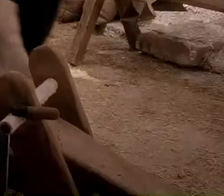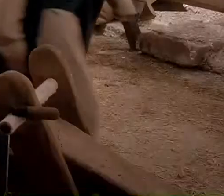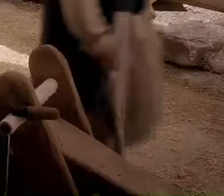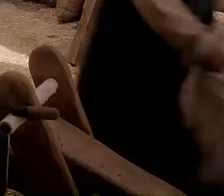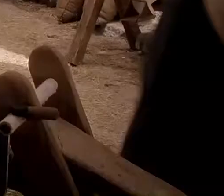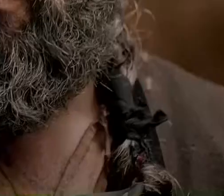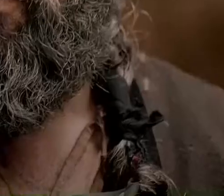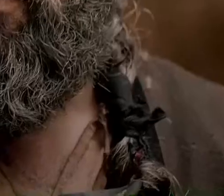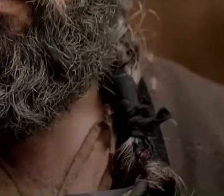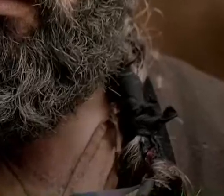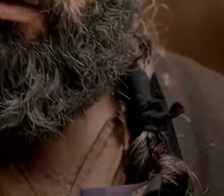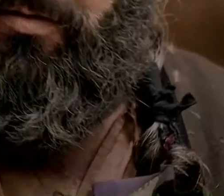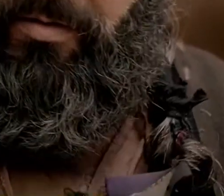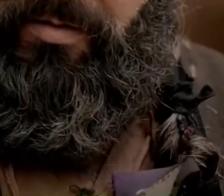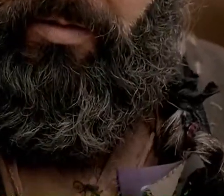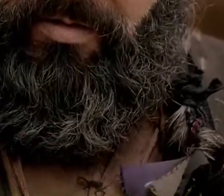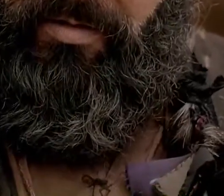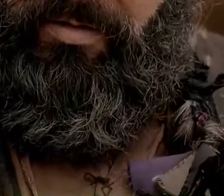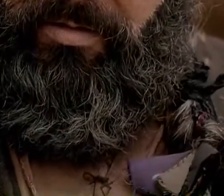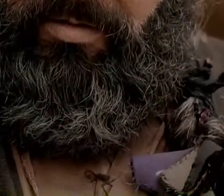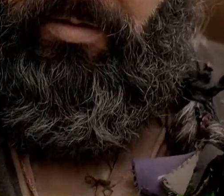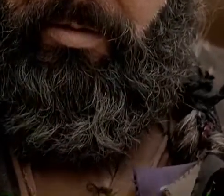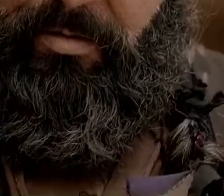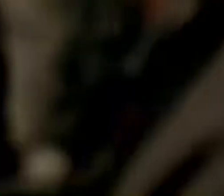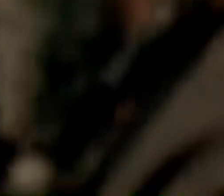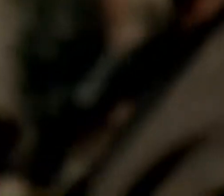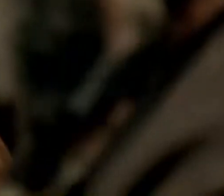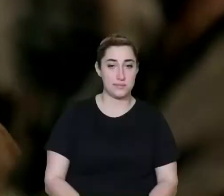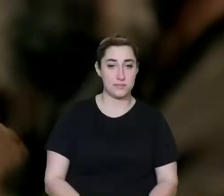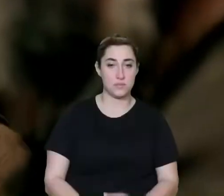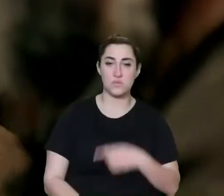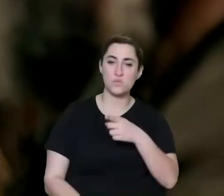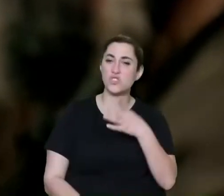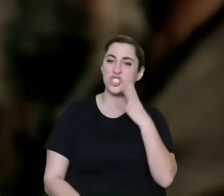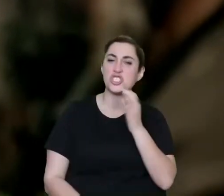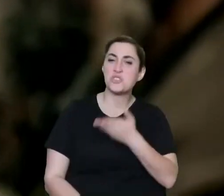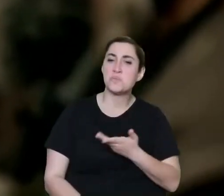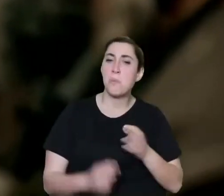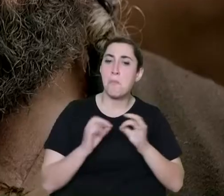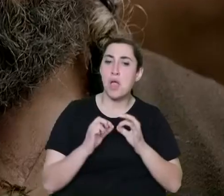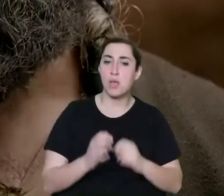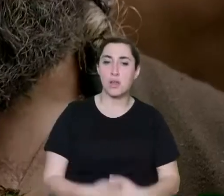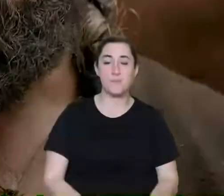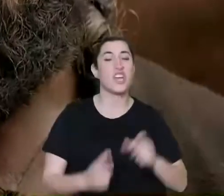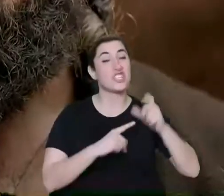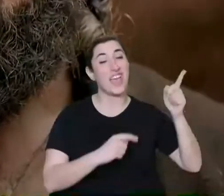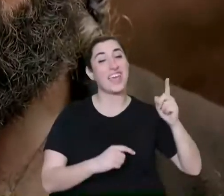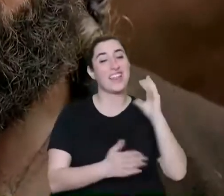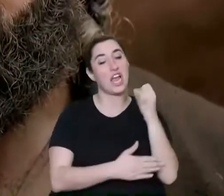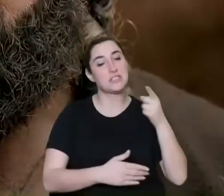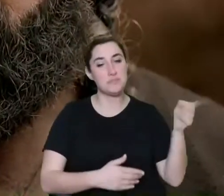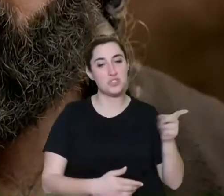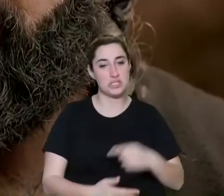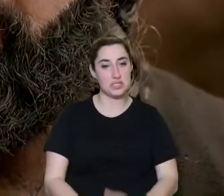Gümüştekin şaşkın gözlerle arkasından baktılar. Gümüştekin merakla demirciye döndü. Bu derviş de kim ola ki bayram ağa? Şeyhimizin halifesi